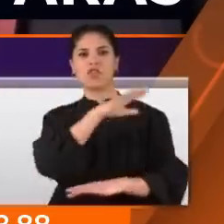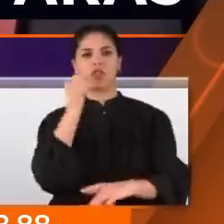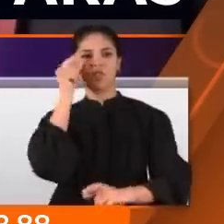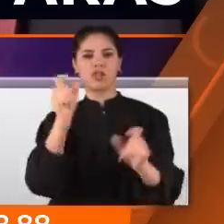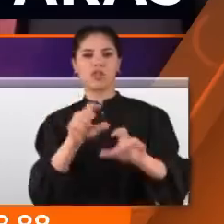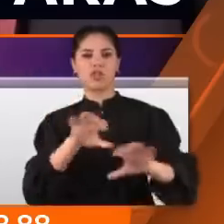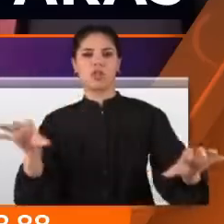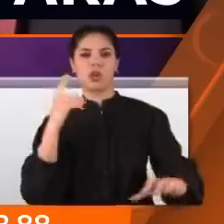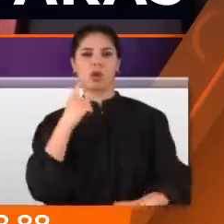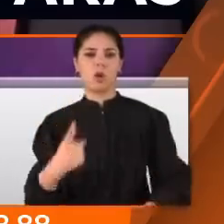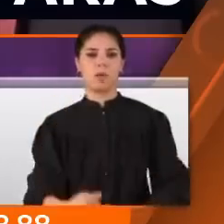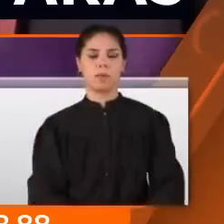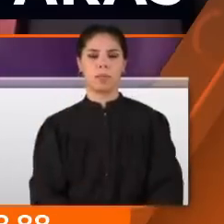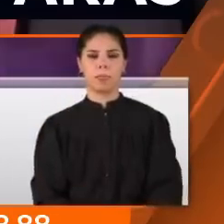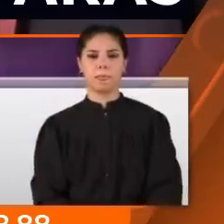geldi.